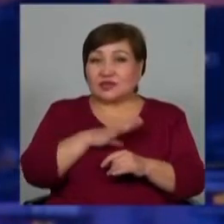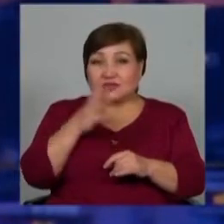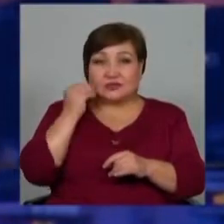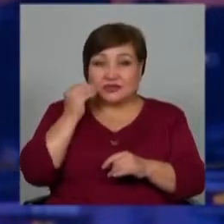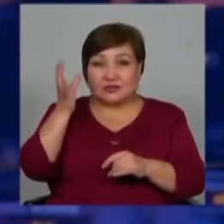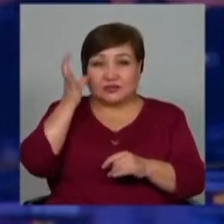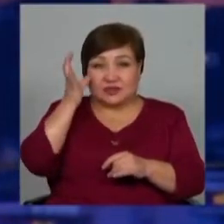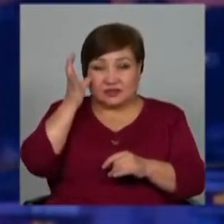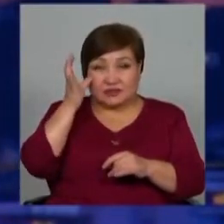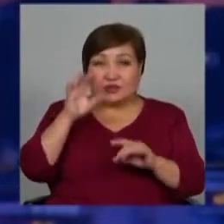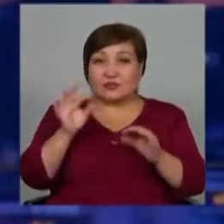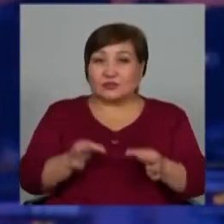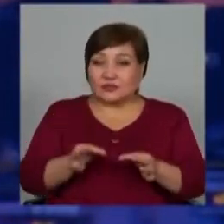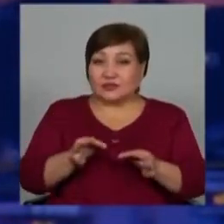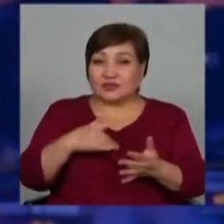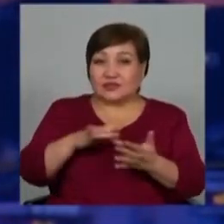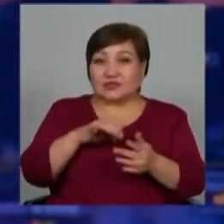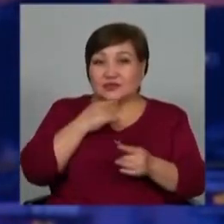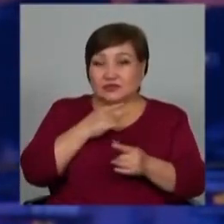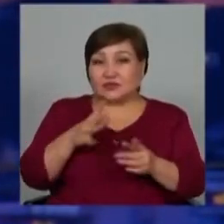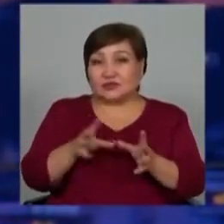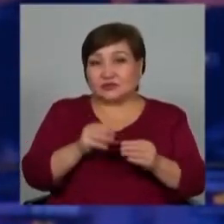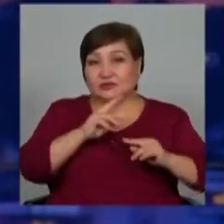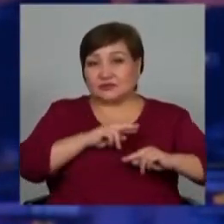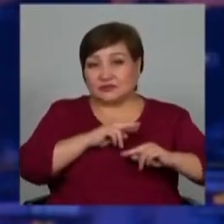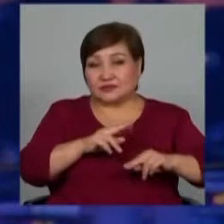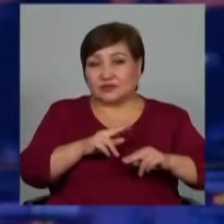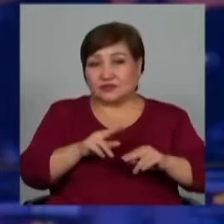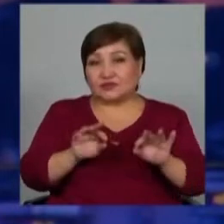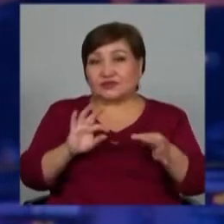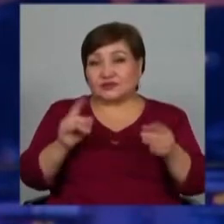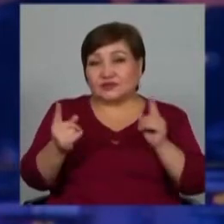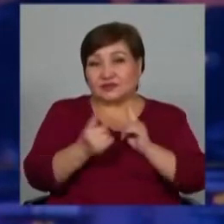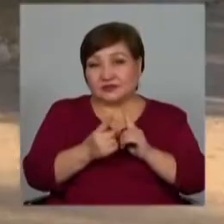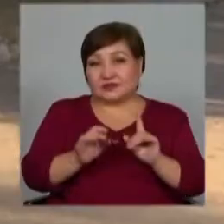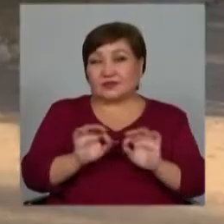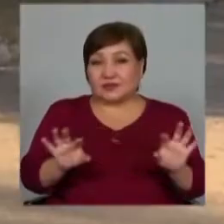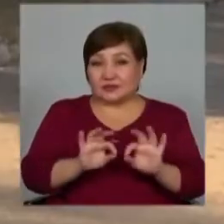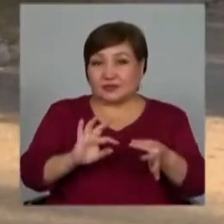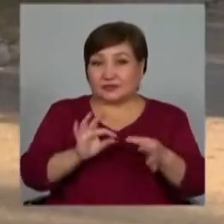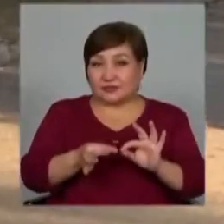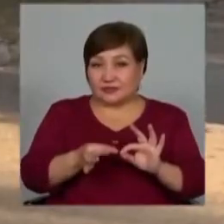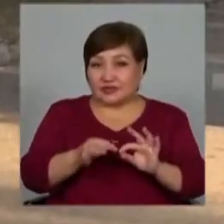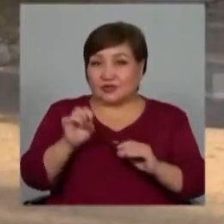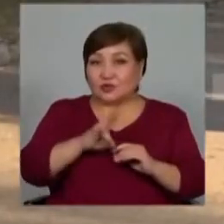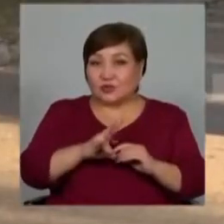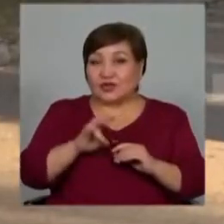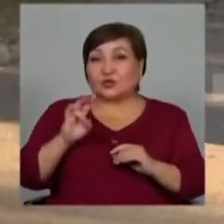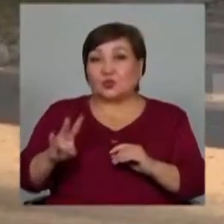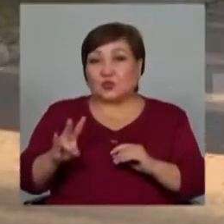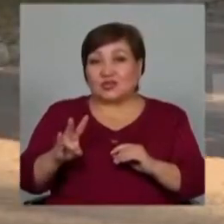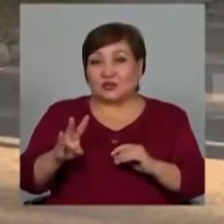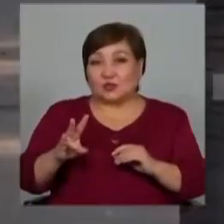дейді. Өзінің шығармашылық жолдан тапқан азамат пен әріптесі Морозай Нұртай тілдесіп қайтты. Нұрбек Нұржанұлы өзінің